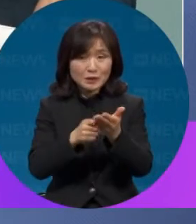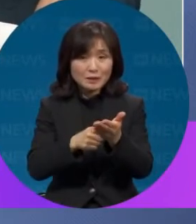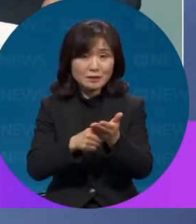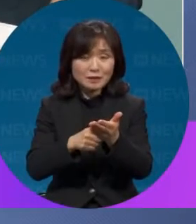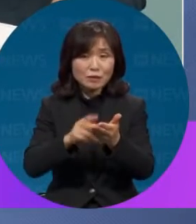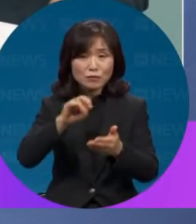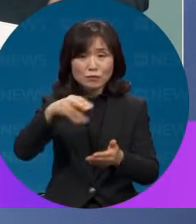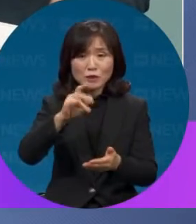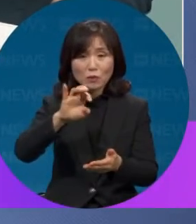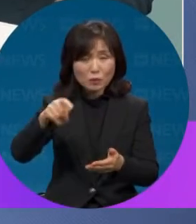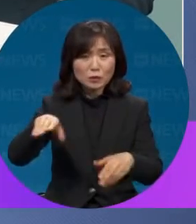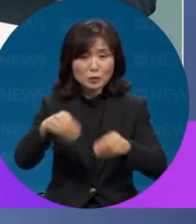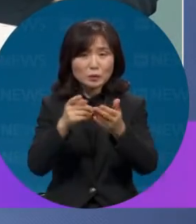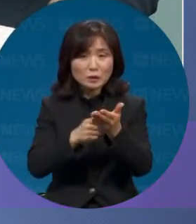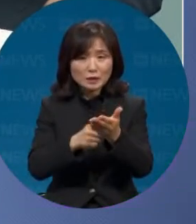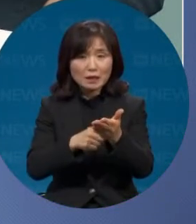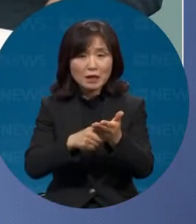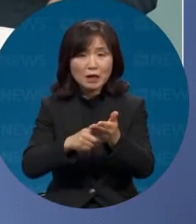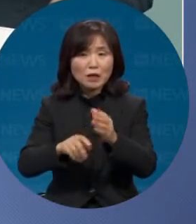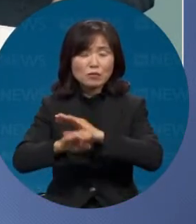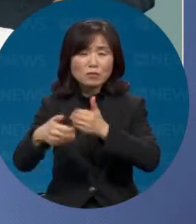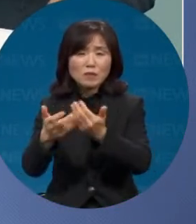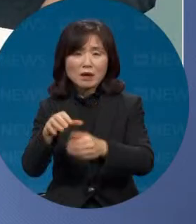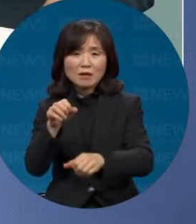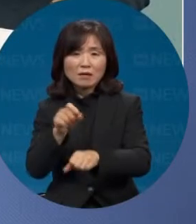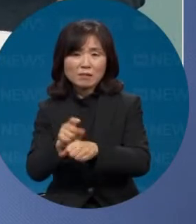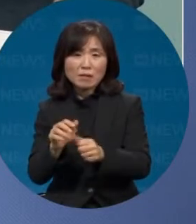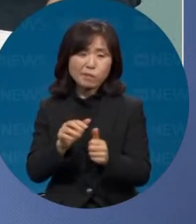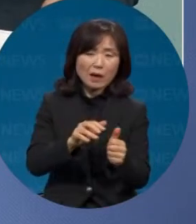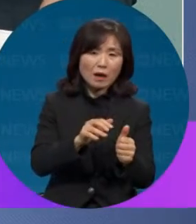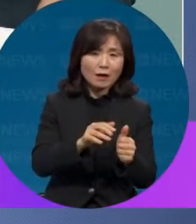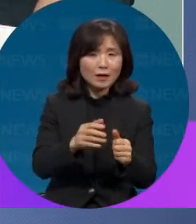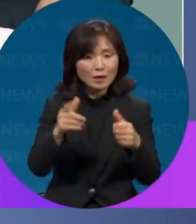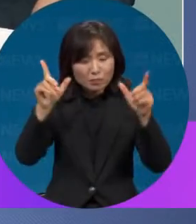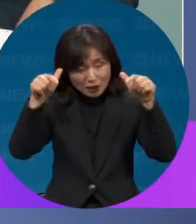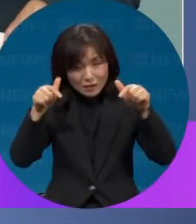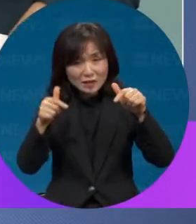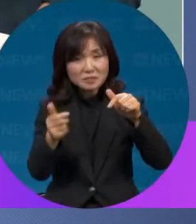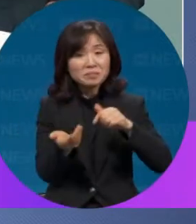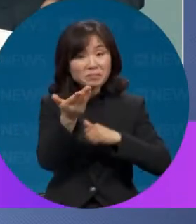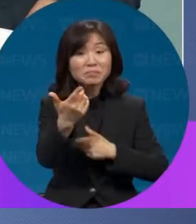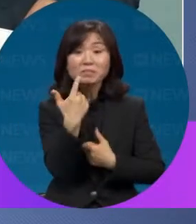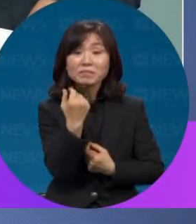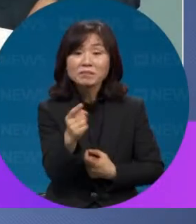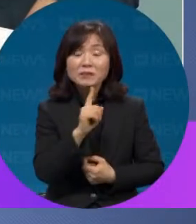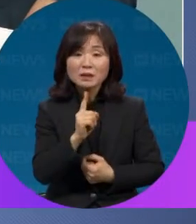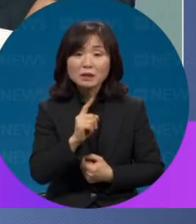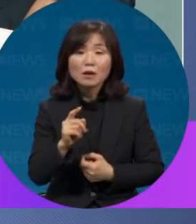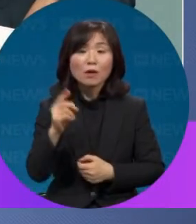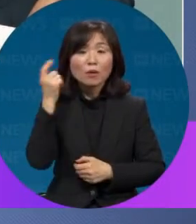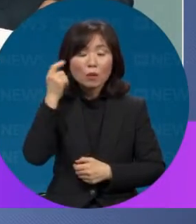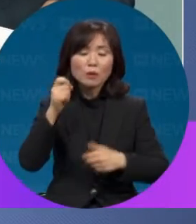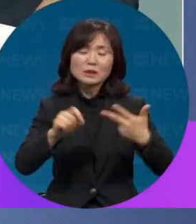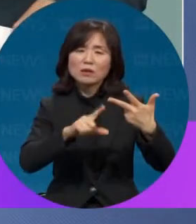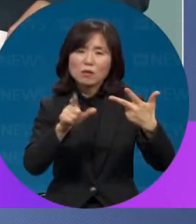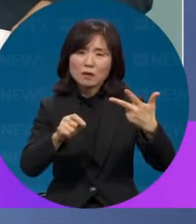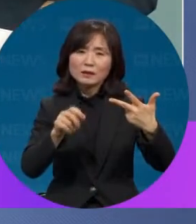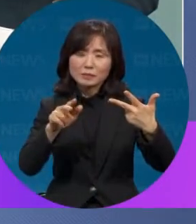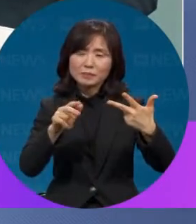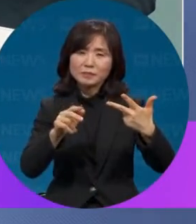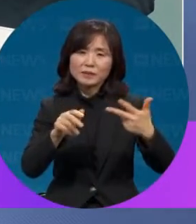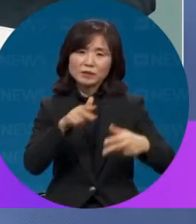공세에 밀려 따는 해석의 뒤를 이었는데요 그도 그럴 것이 올해 7월 일본에서 니 참여 선거를 앞둔